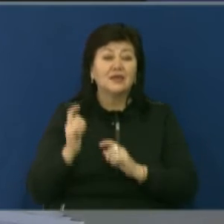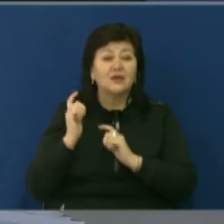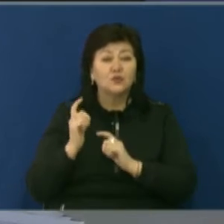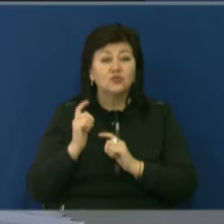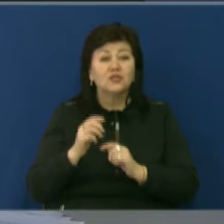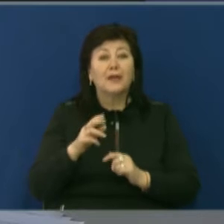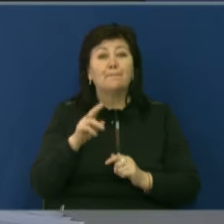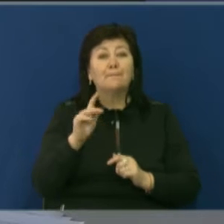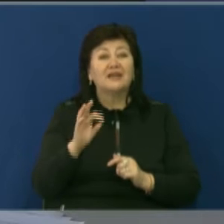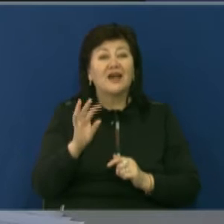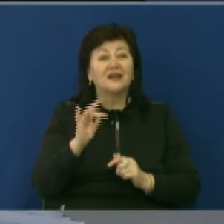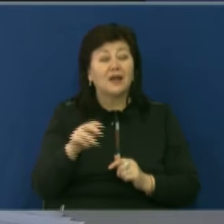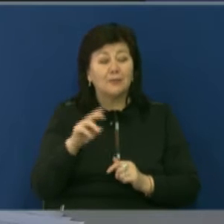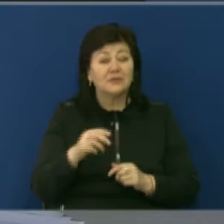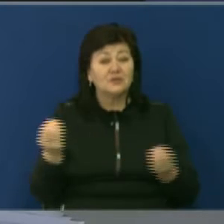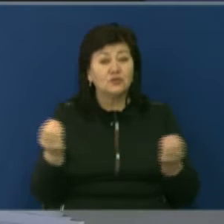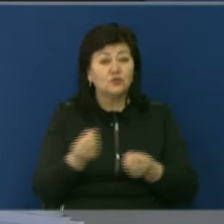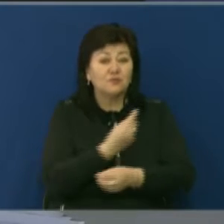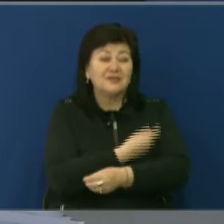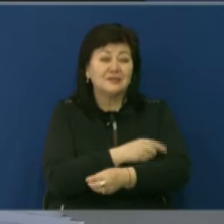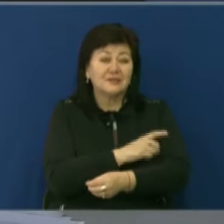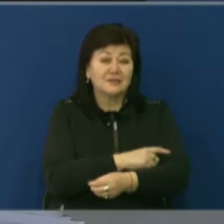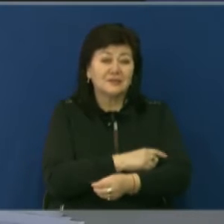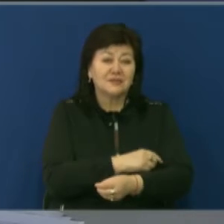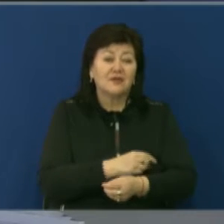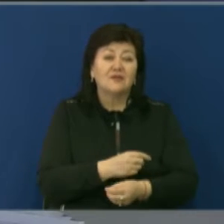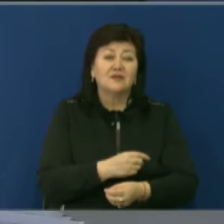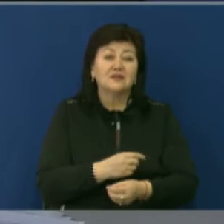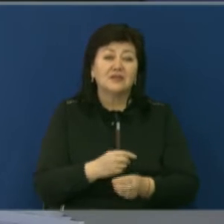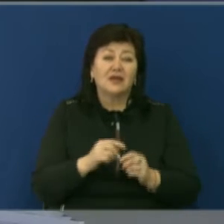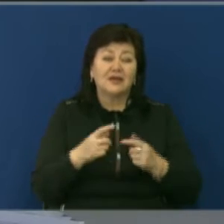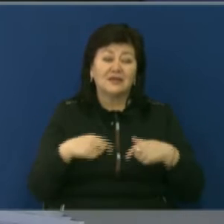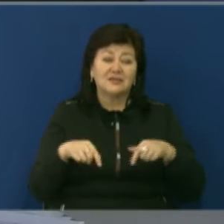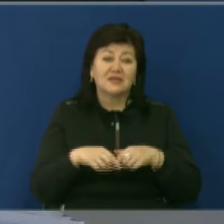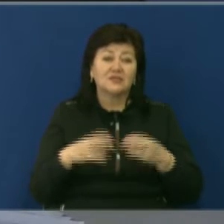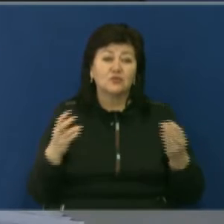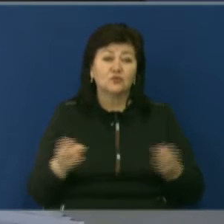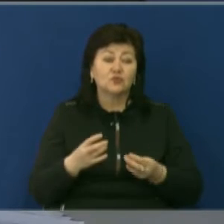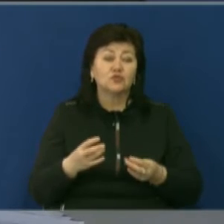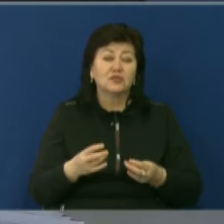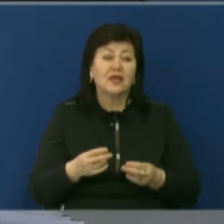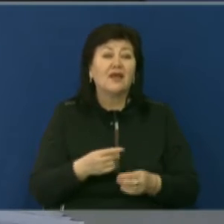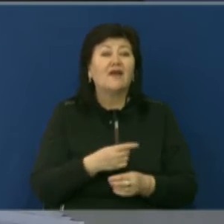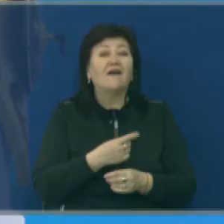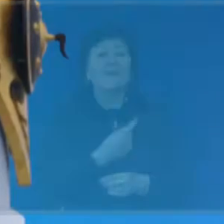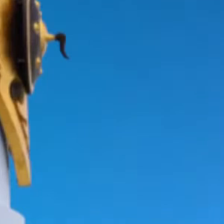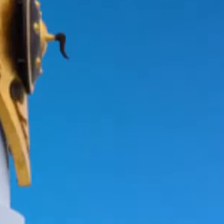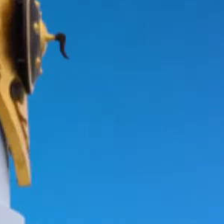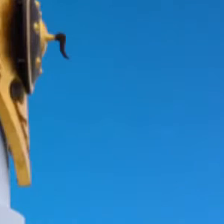прораптар қажет. Бүгін сондай-ақ медициналық мекемелерге дәрігерлер, есепшілер, трансфузиолог дәрігер, статист дәрігер қажет.